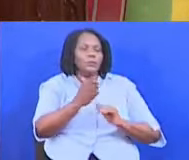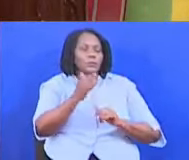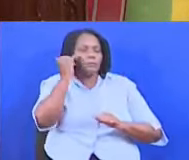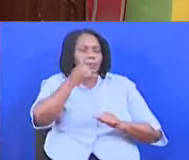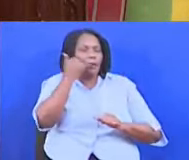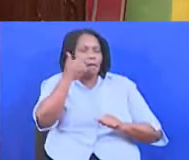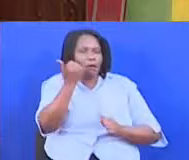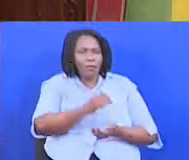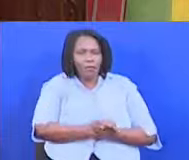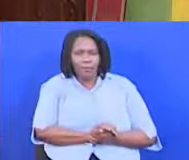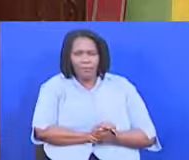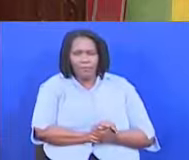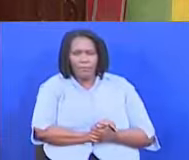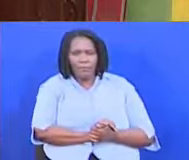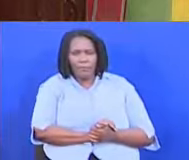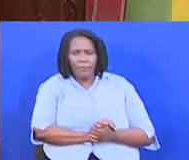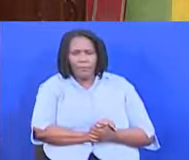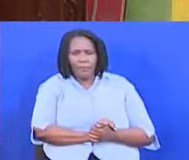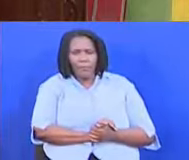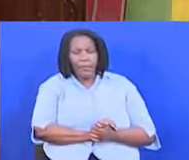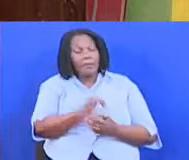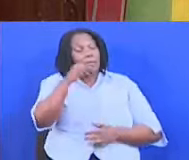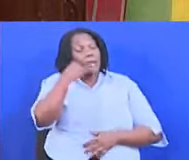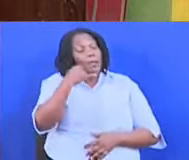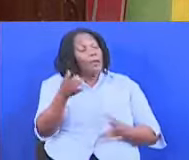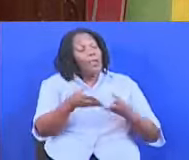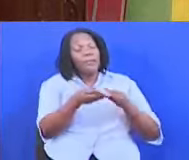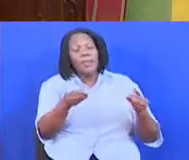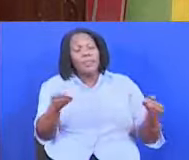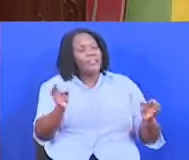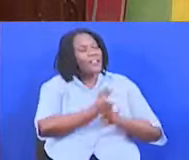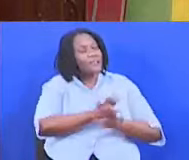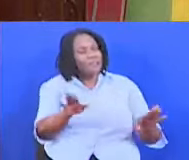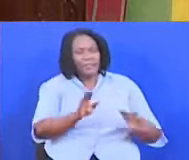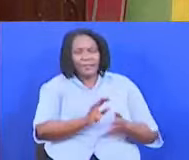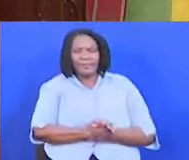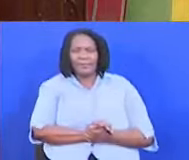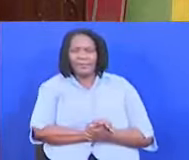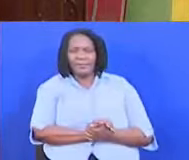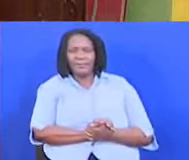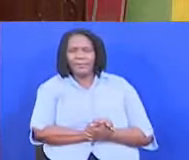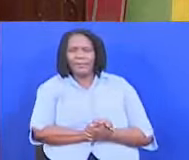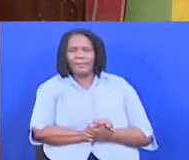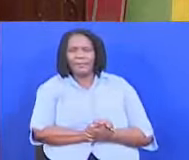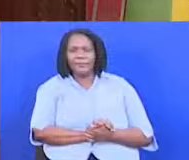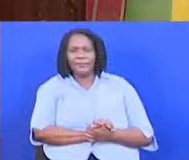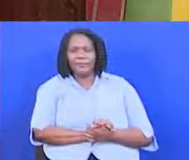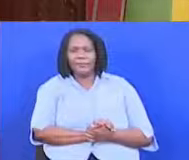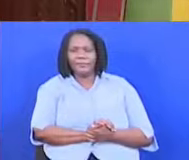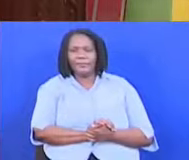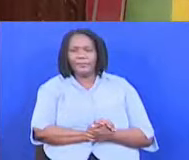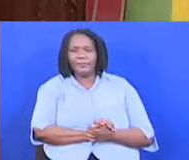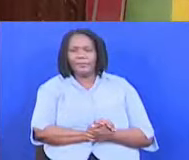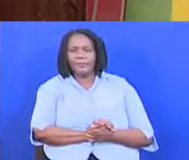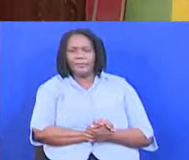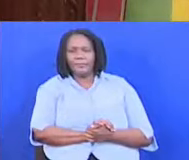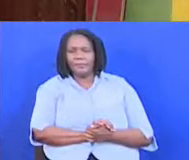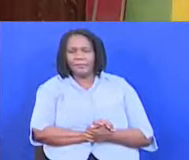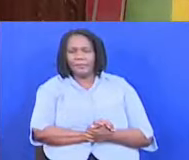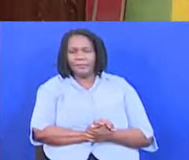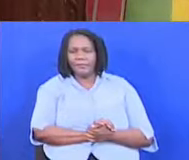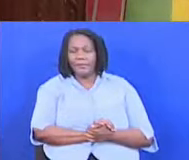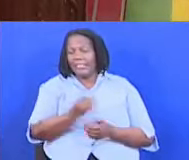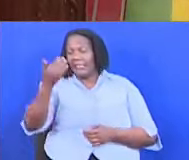wanitegemeo, lakini leo hii ameenda kuishia kwenye njia ambazo azieleweki. Lakini serikali hii na kwa kupitia rais